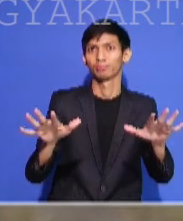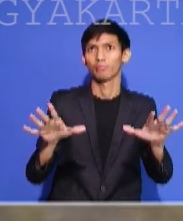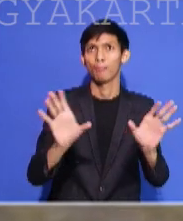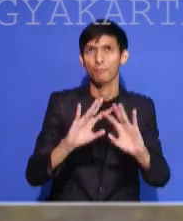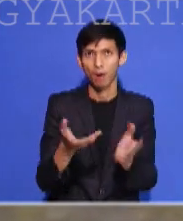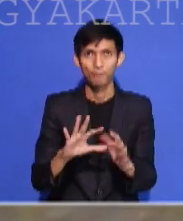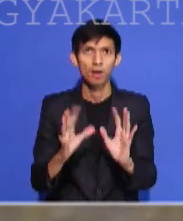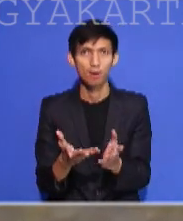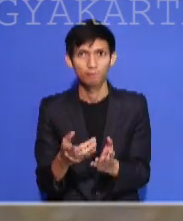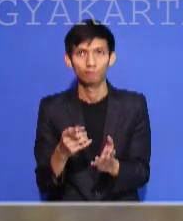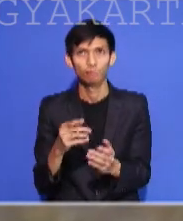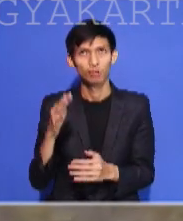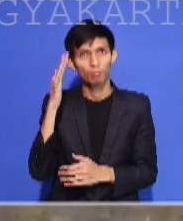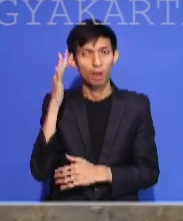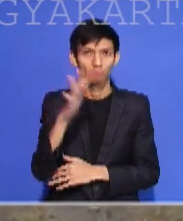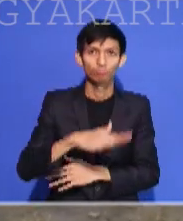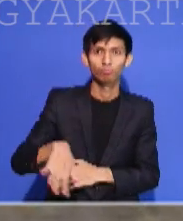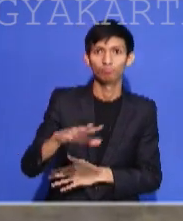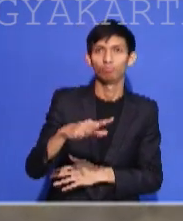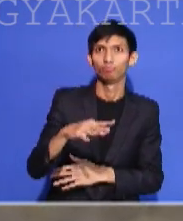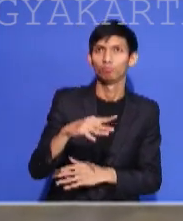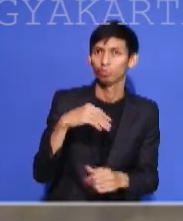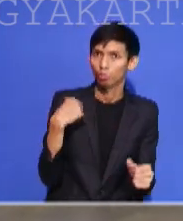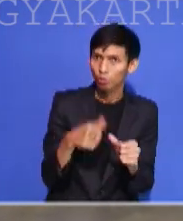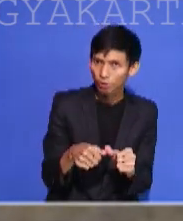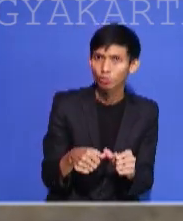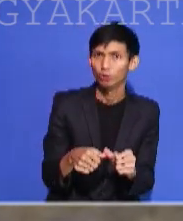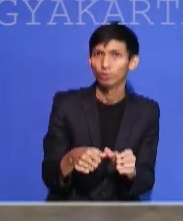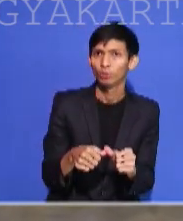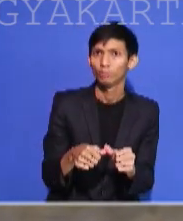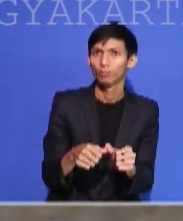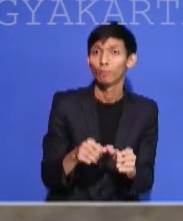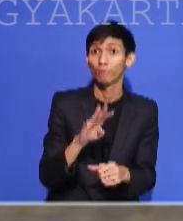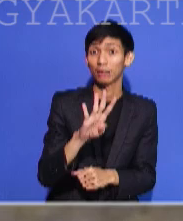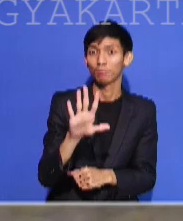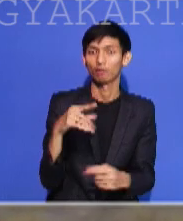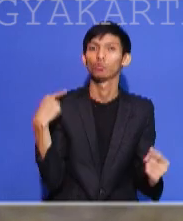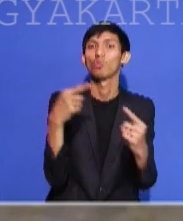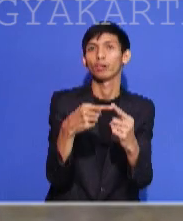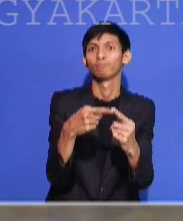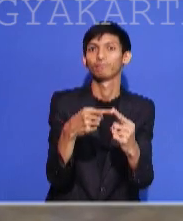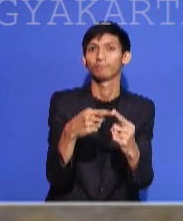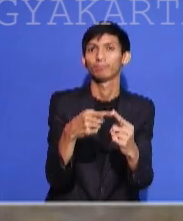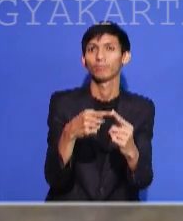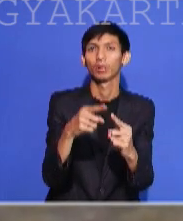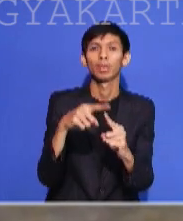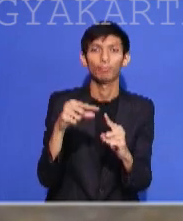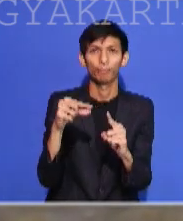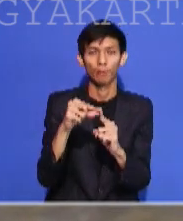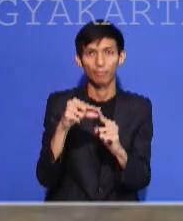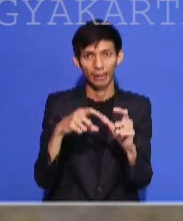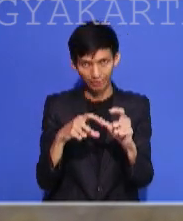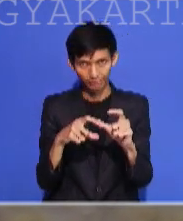pemilihan kepala daerah Jakarta eh ke-45 PPS Kelurahan yang akan diterima oleh PPK yang